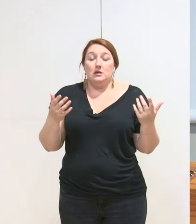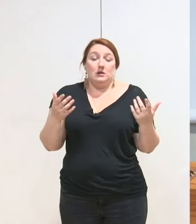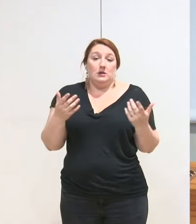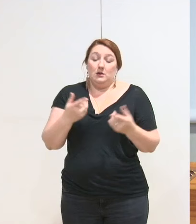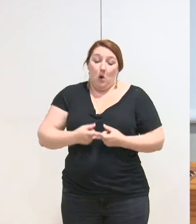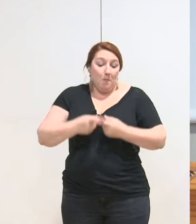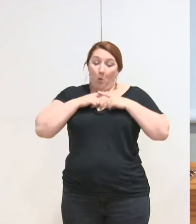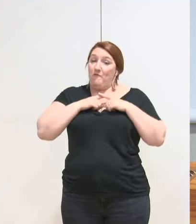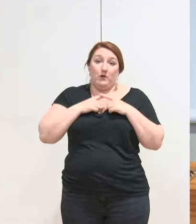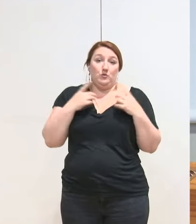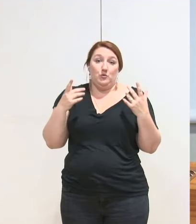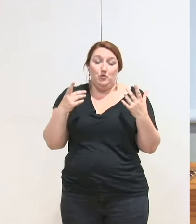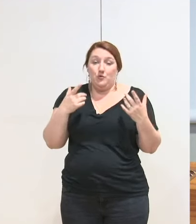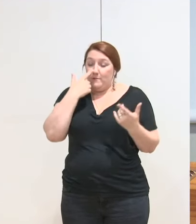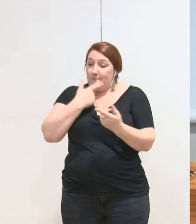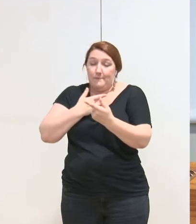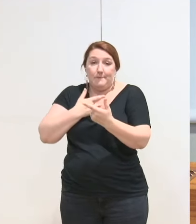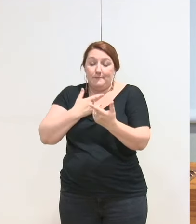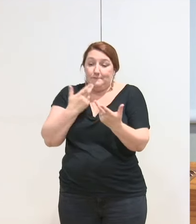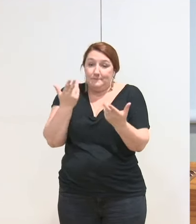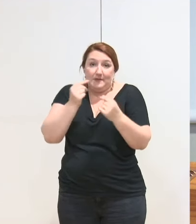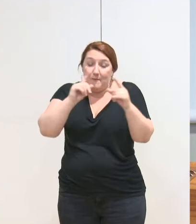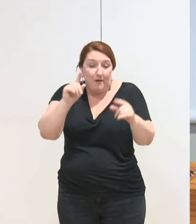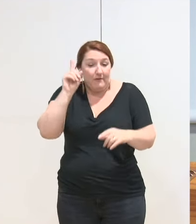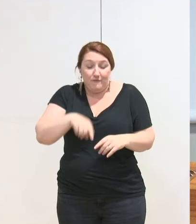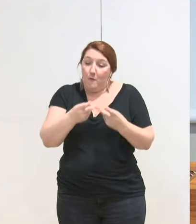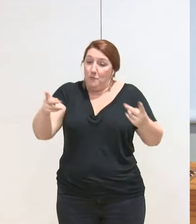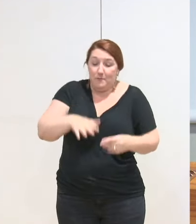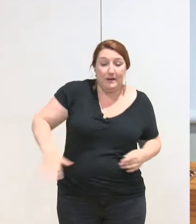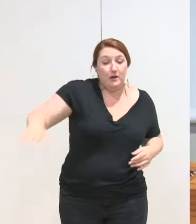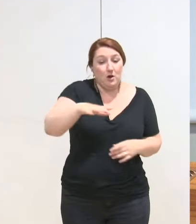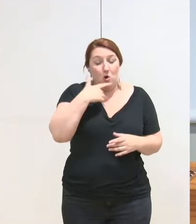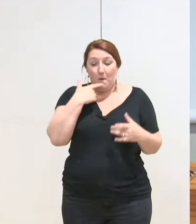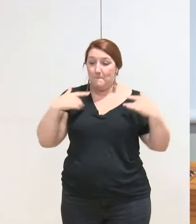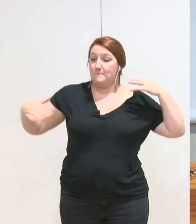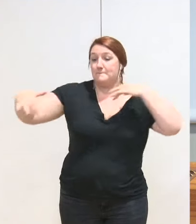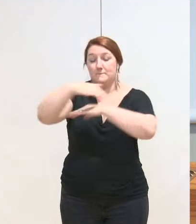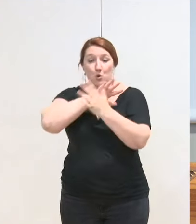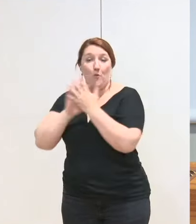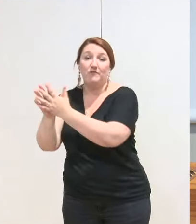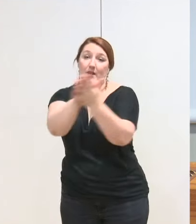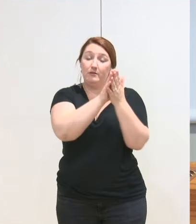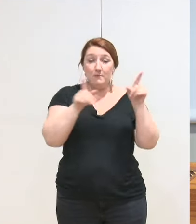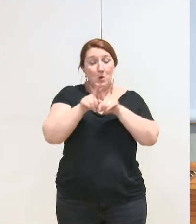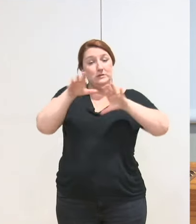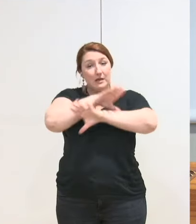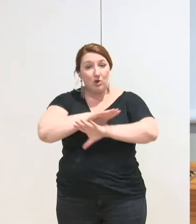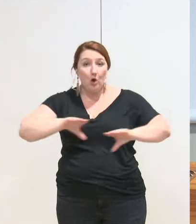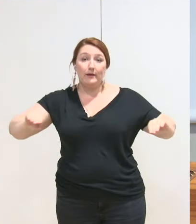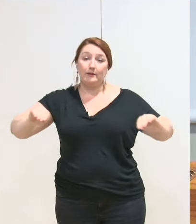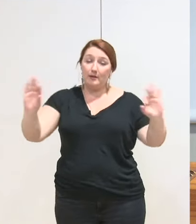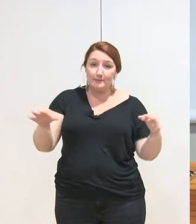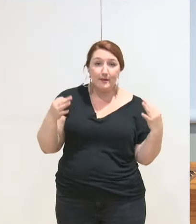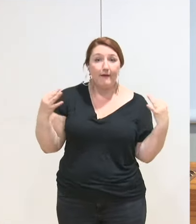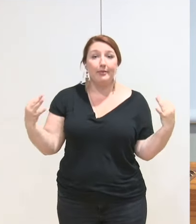convivialité c'est aussi un enjeu de tranquillité de sérénité publique et à chaque fois que les privatisations